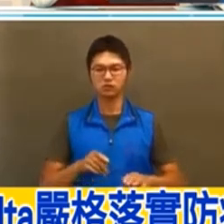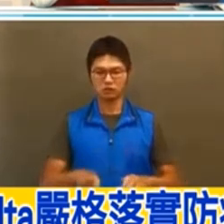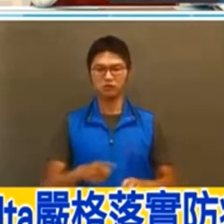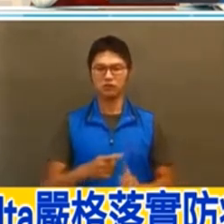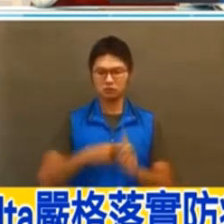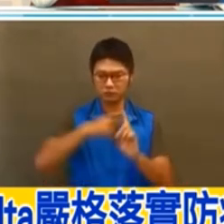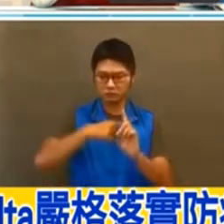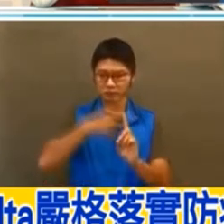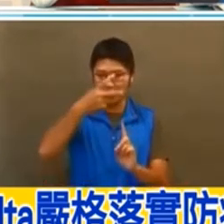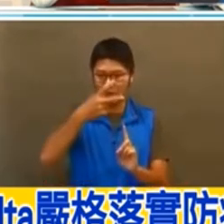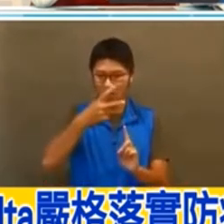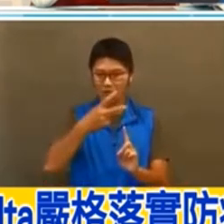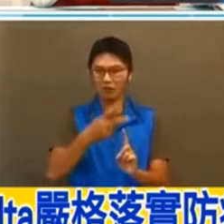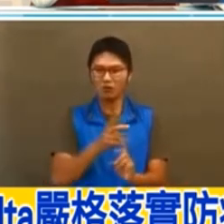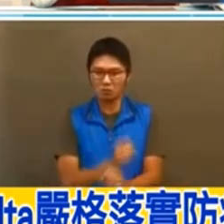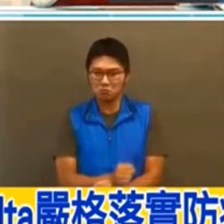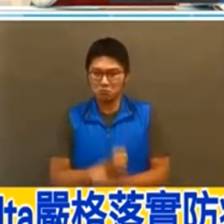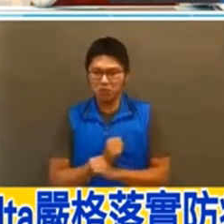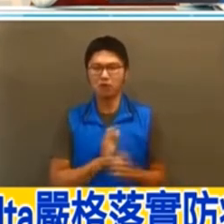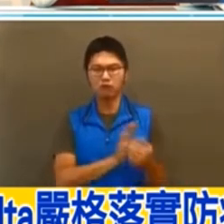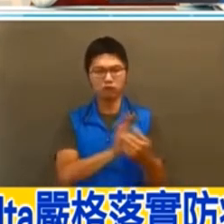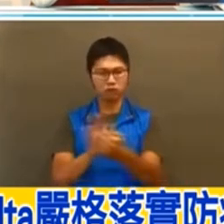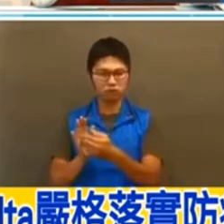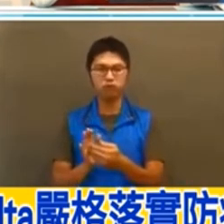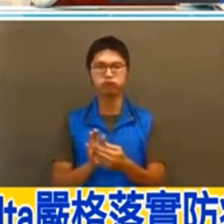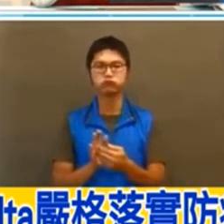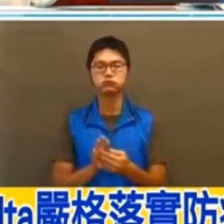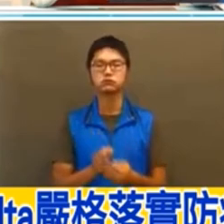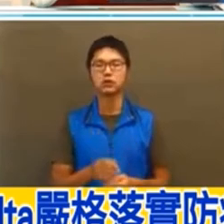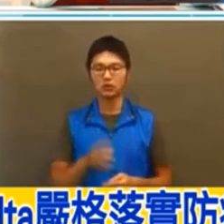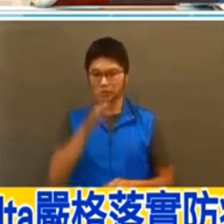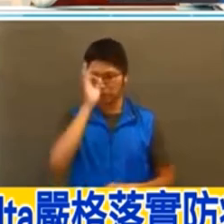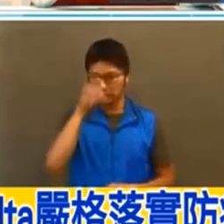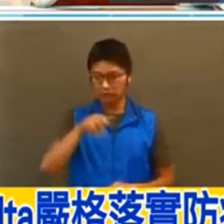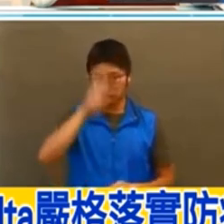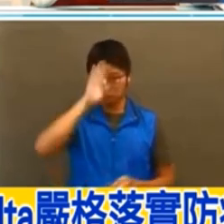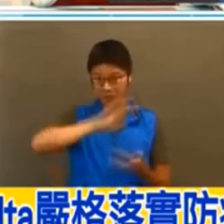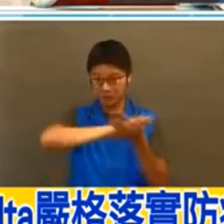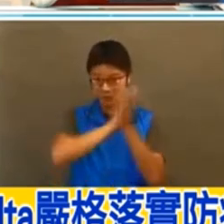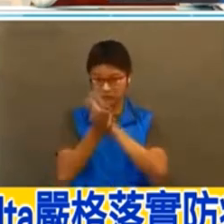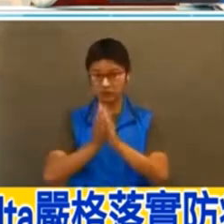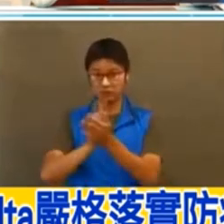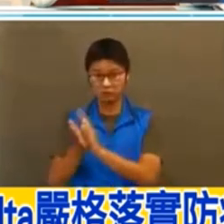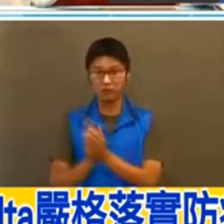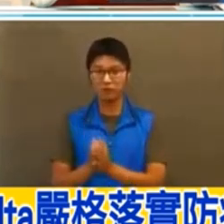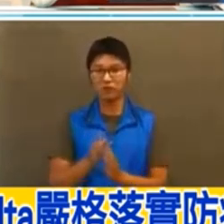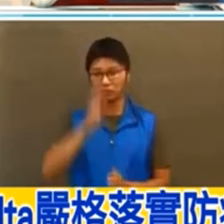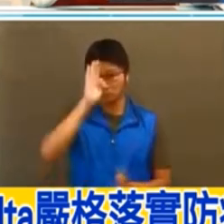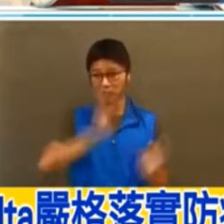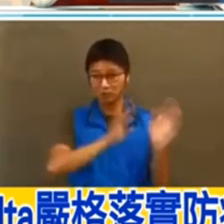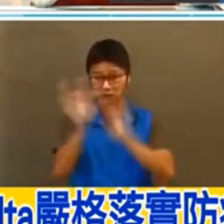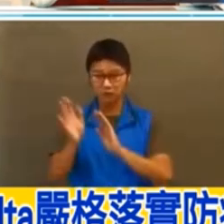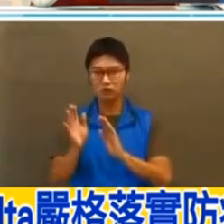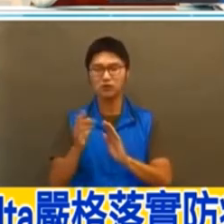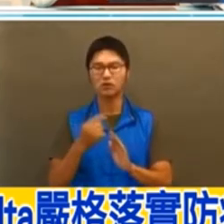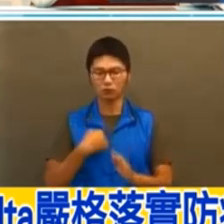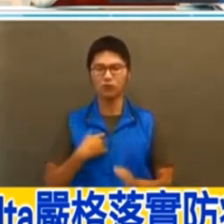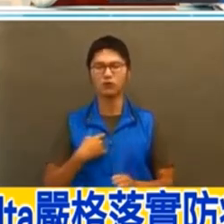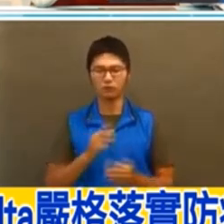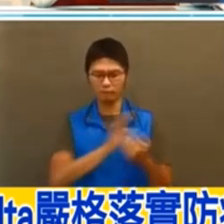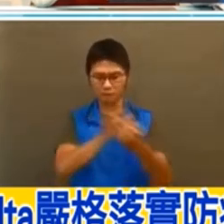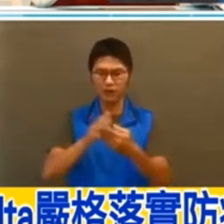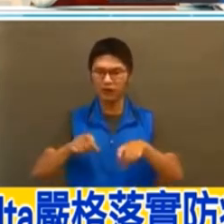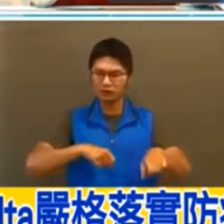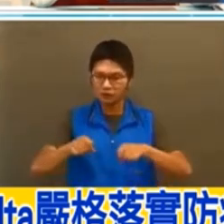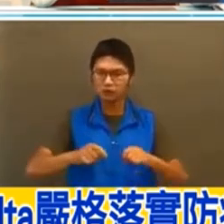备战的态度，我们视整个疫情的发展，我们会滚动式调整，来让新北市能